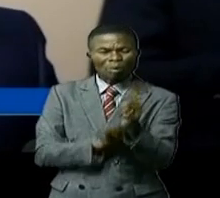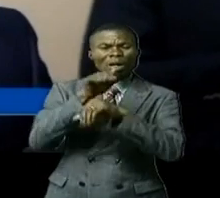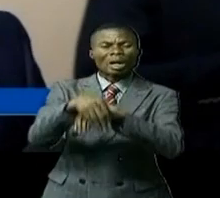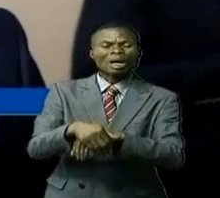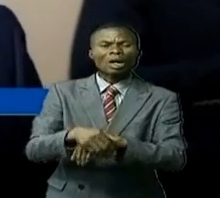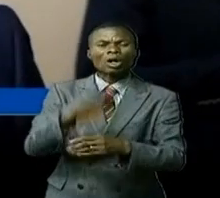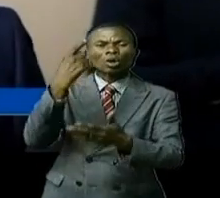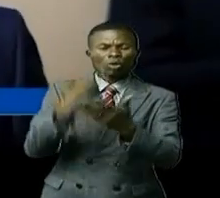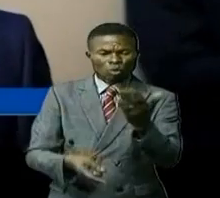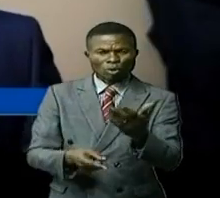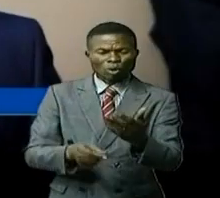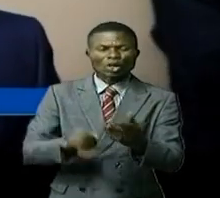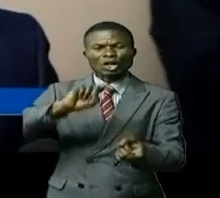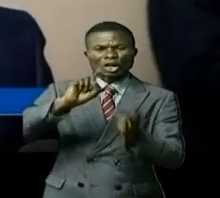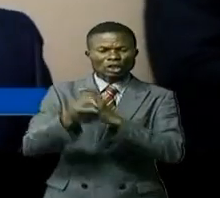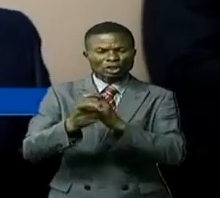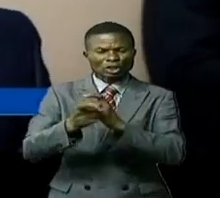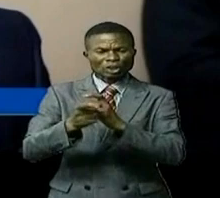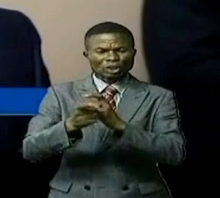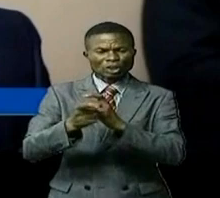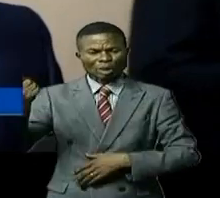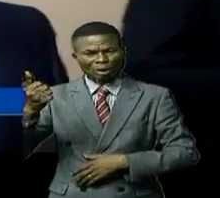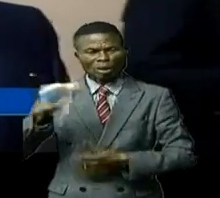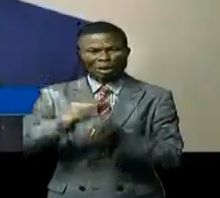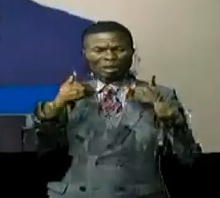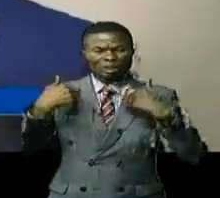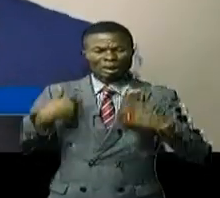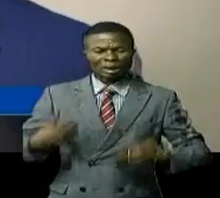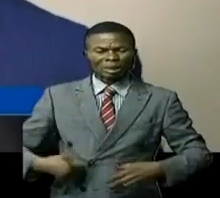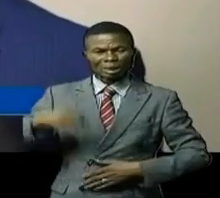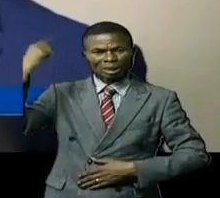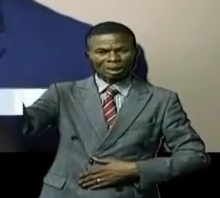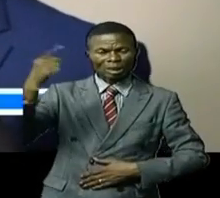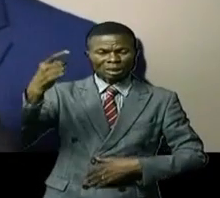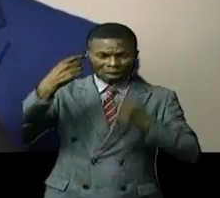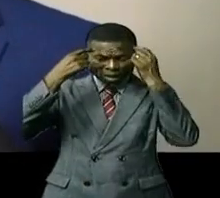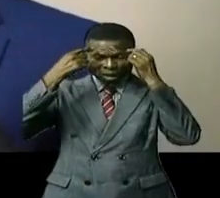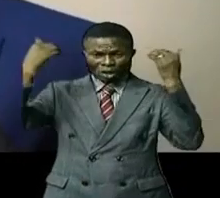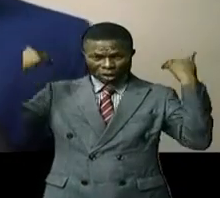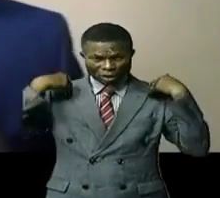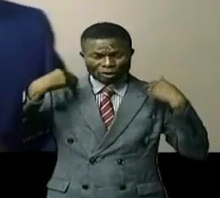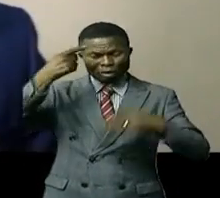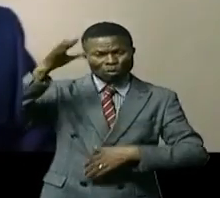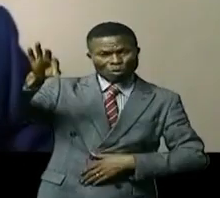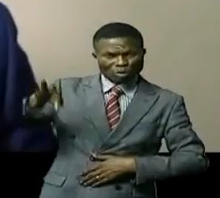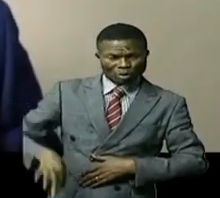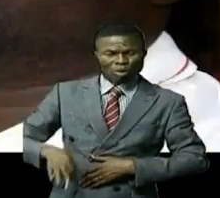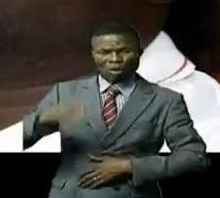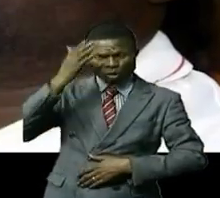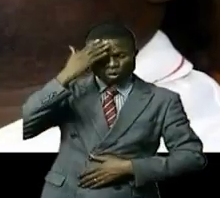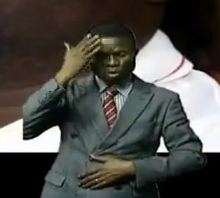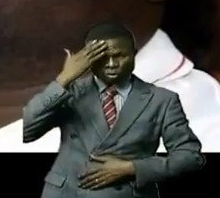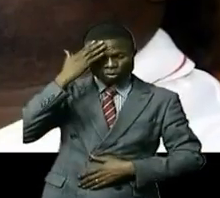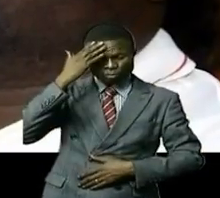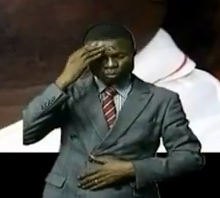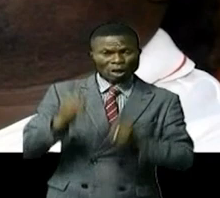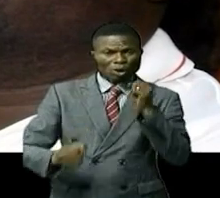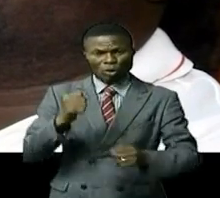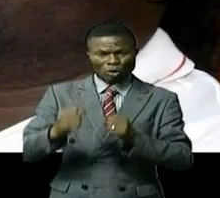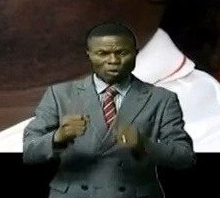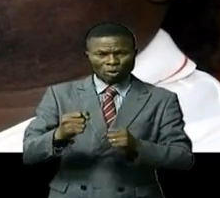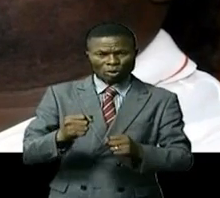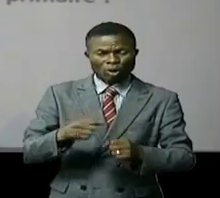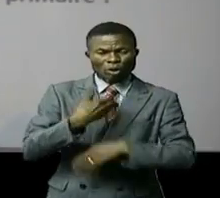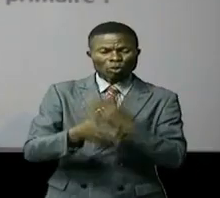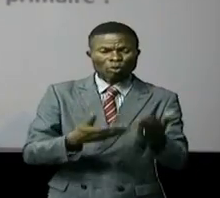à l'amélioration justement de cette couverture sanitaire universelle. Décide aux bénéficiaires qu'on ait le courage d'être